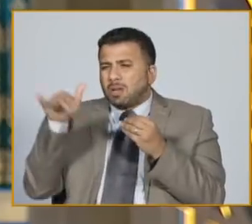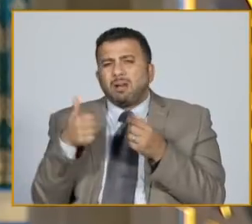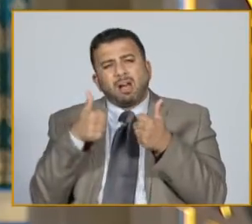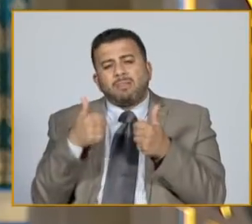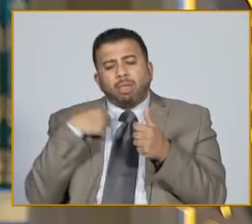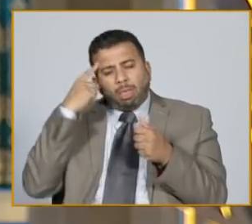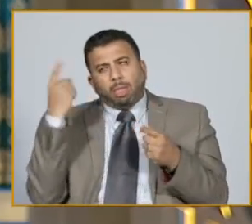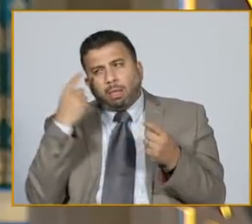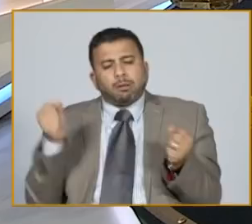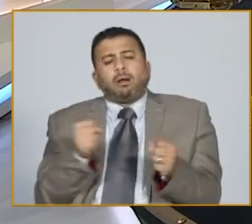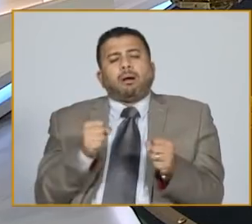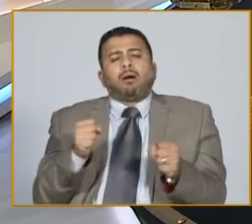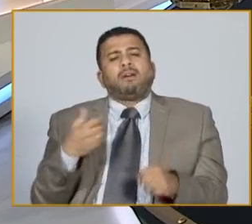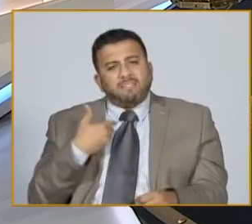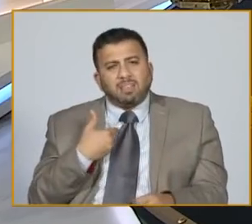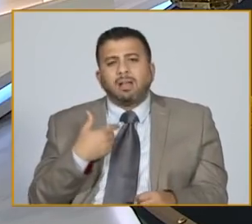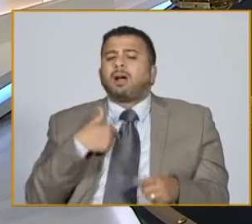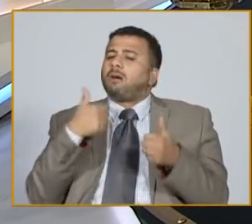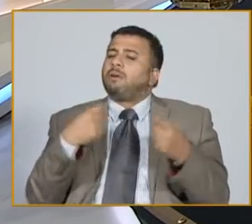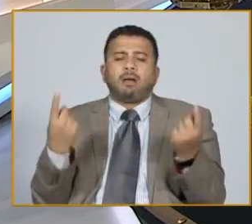يأتي، وهذا ولله الحمد أمر طيب.